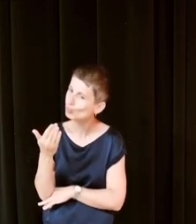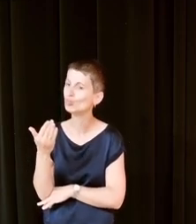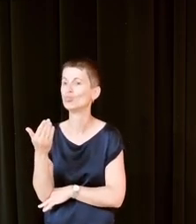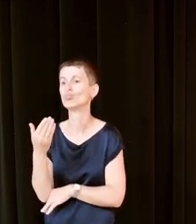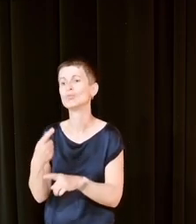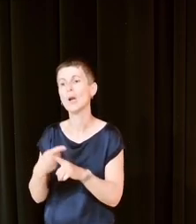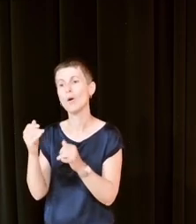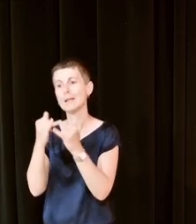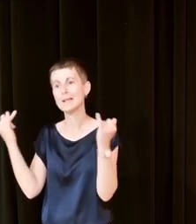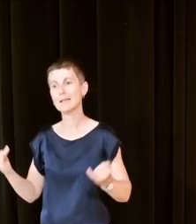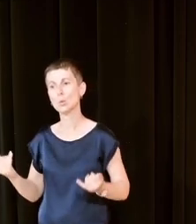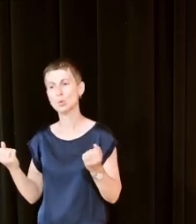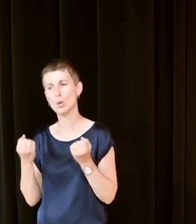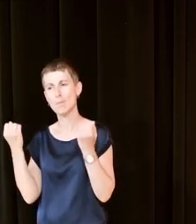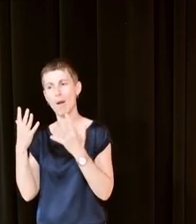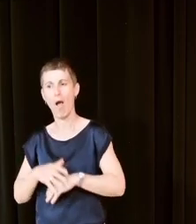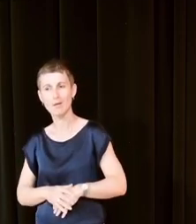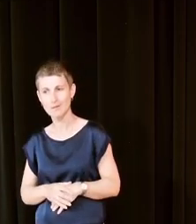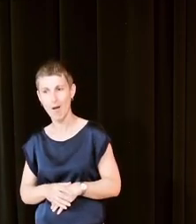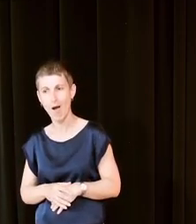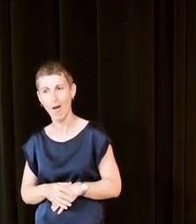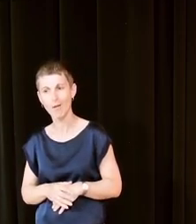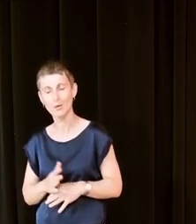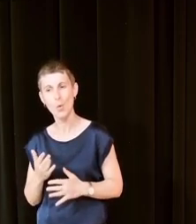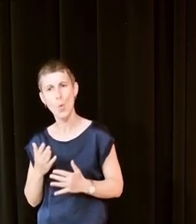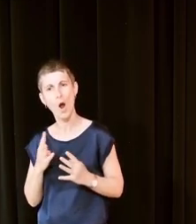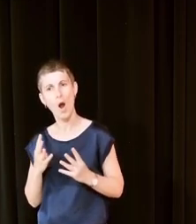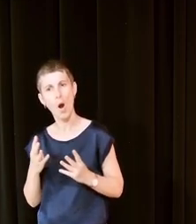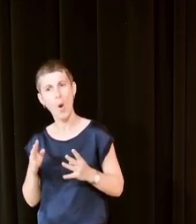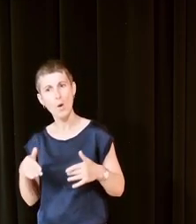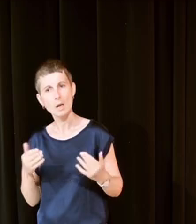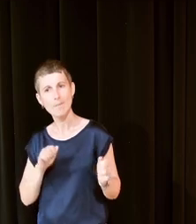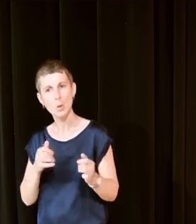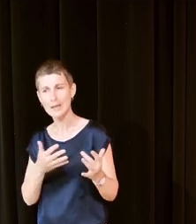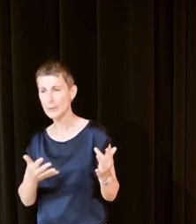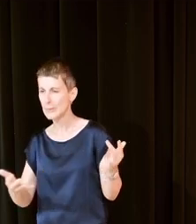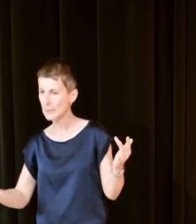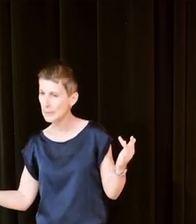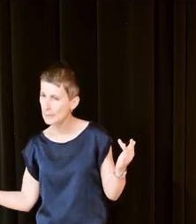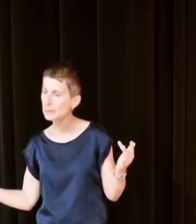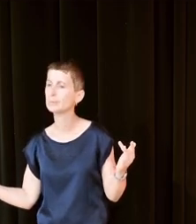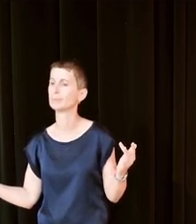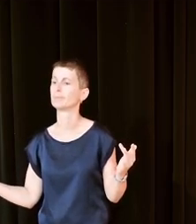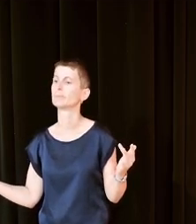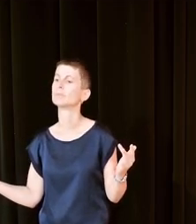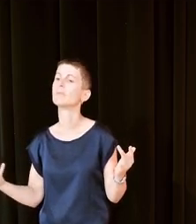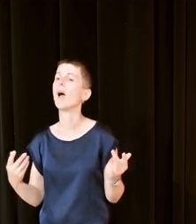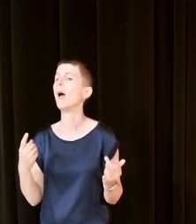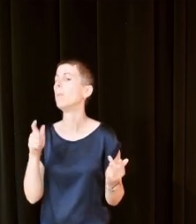natürlich im Besonderen für die Menschen, was sich dadurch für Möglichkeiten ergeben. Ich werde Sie ein bisschen